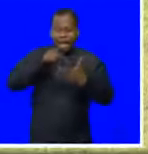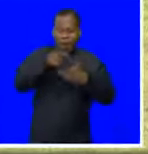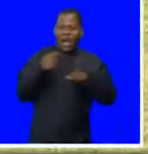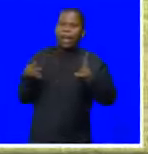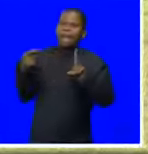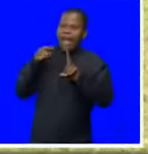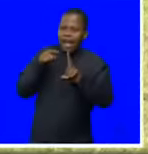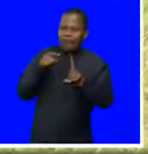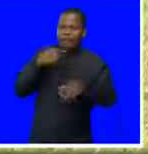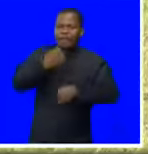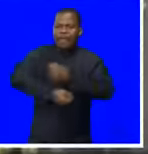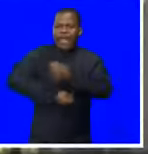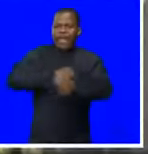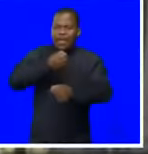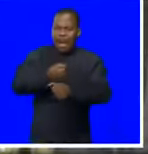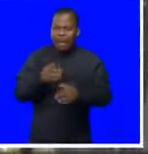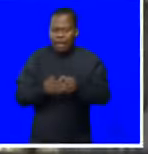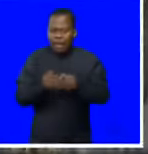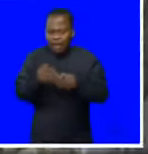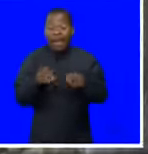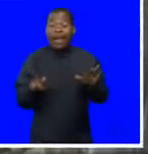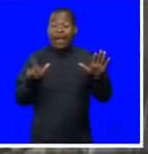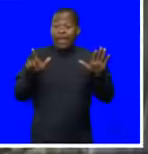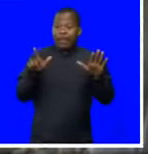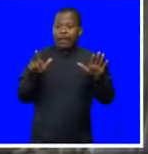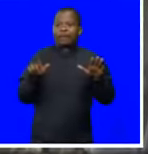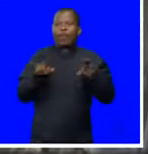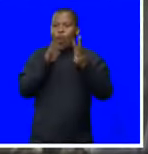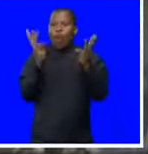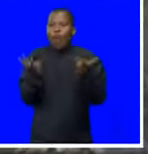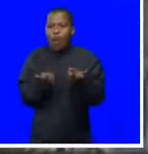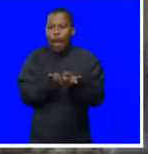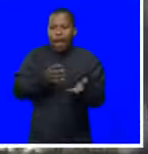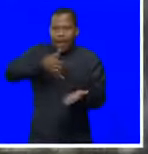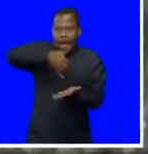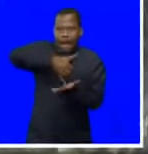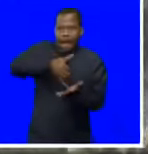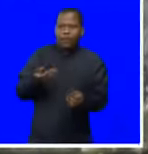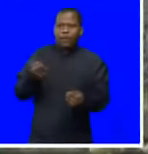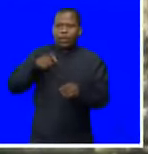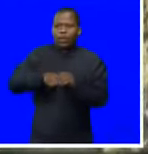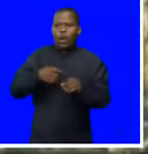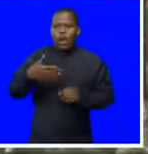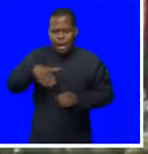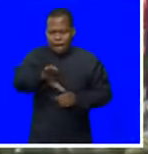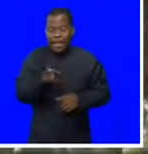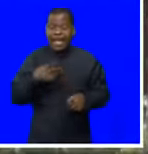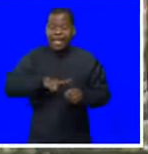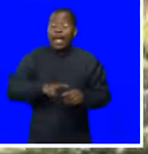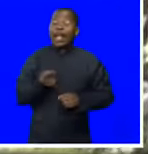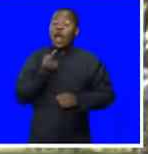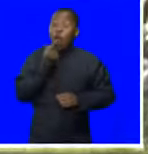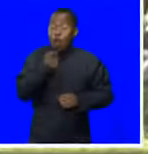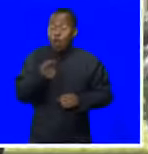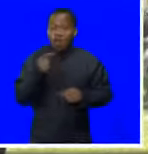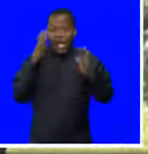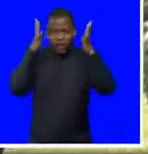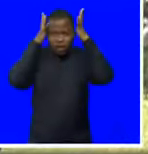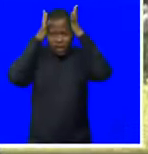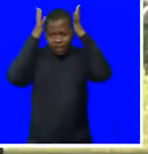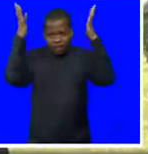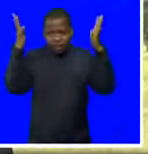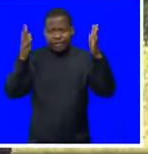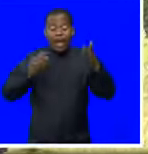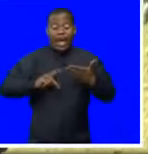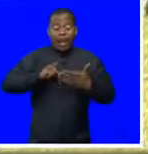letawenda ukuthi live ligcine likhonile ingenela yonke imidlalo lemkhulu emhlabeni. Smelana uthi lohlelo lwabo sihlangu semnikati singaqala